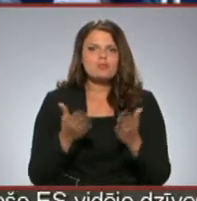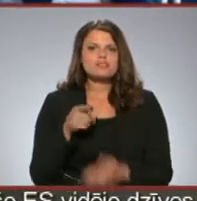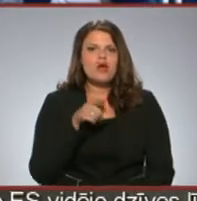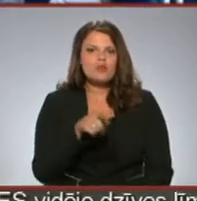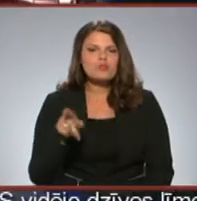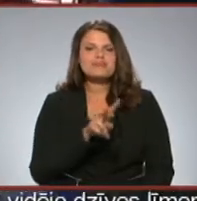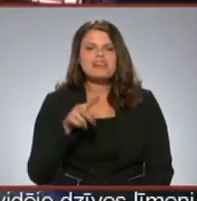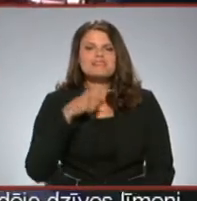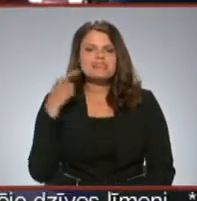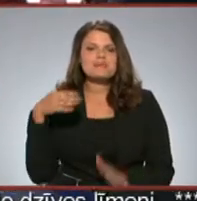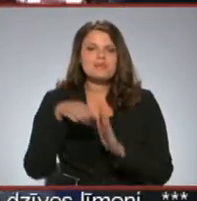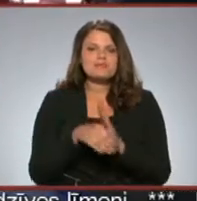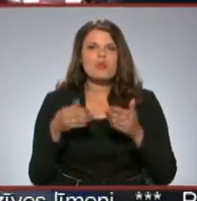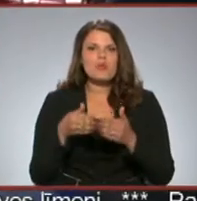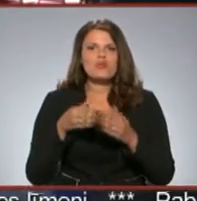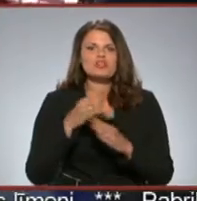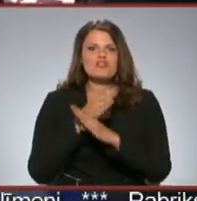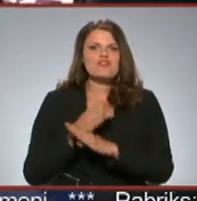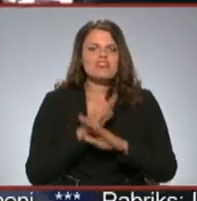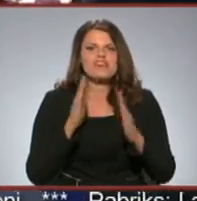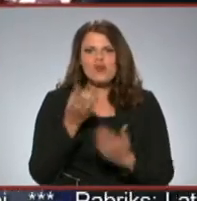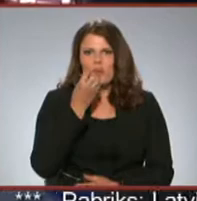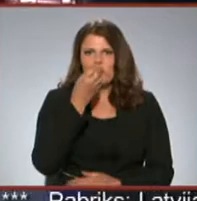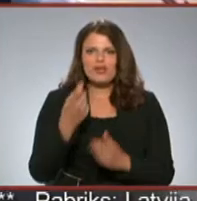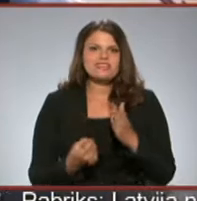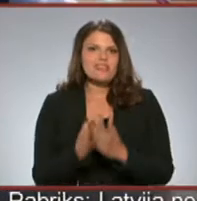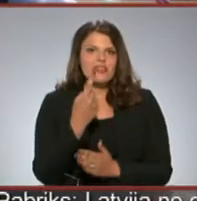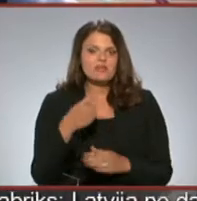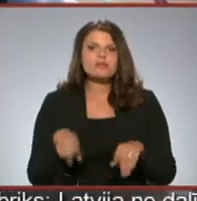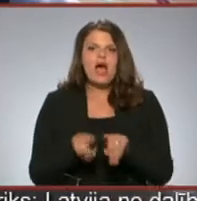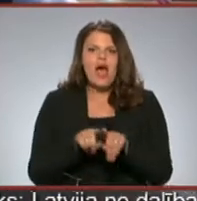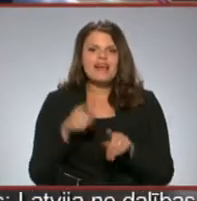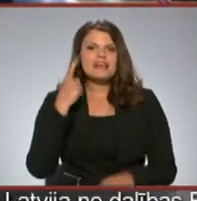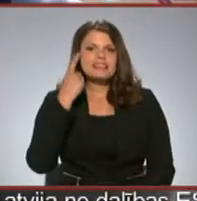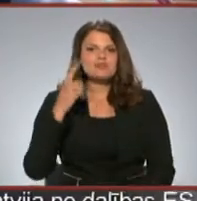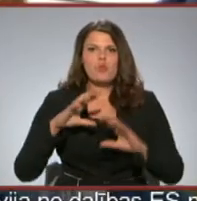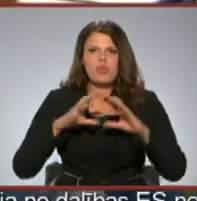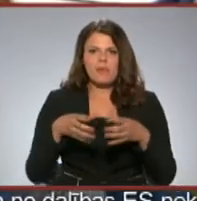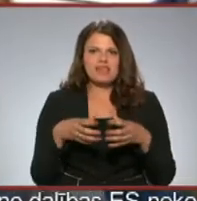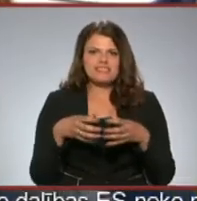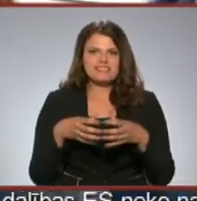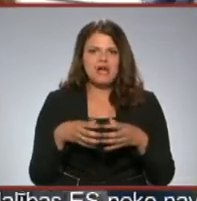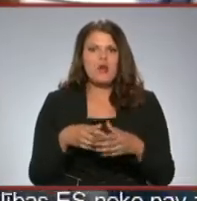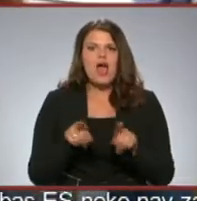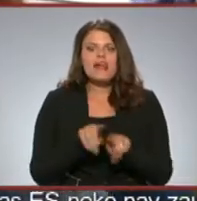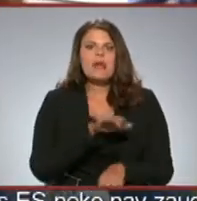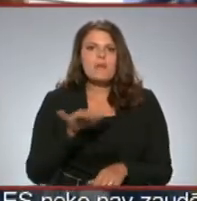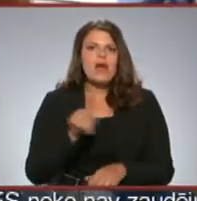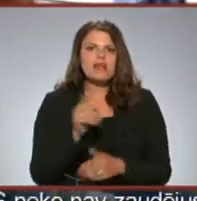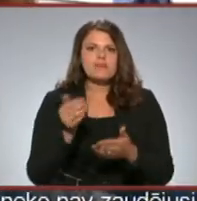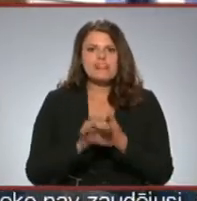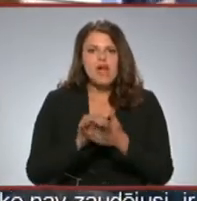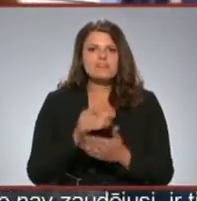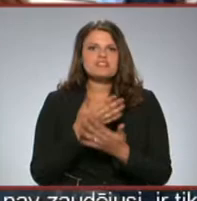gribēja pielikt savu roku kuģī, šveidzirnaus vai puķi tapšanā, pie reizes izzinot pasauli. Arī bērniem ir jāiepazīst tas, ka